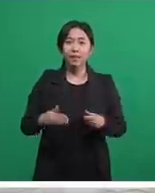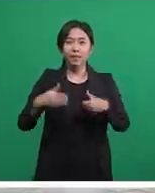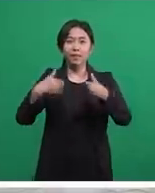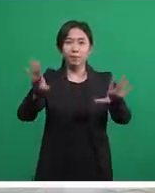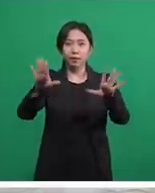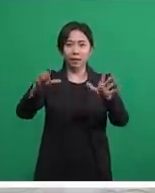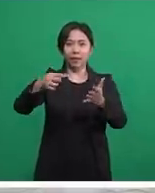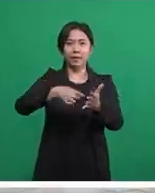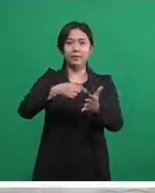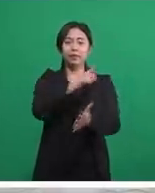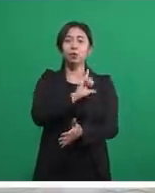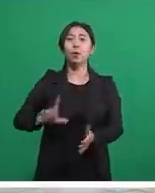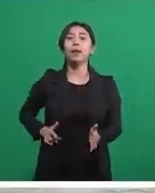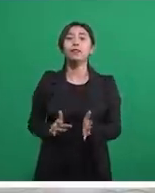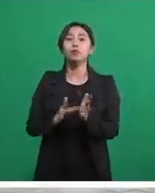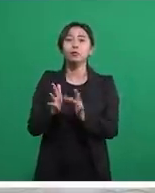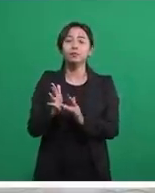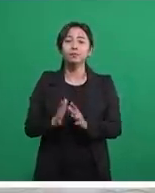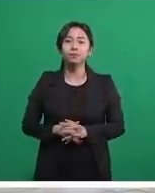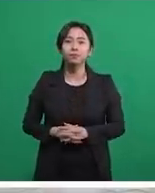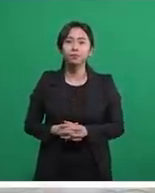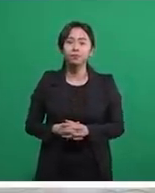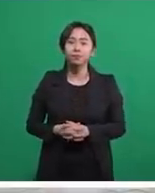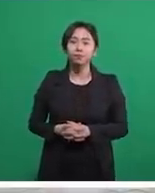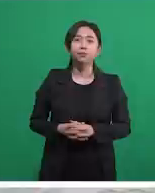Demikianlah Injil Tuhan kita Yesus Kristus.